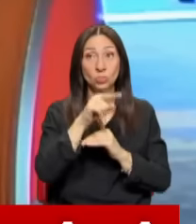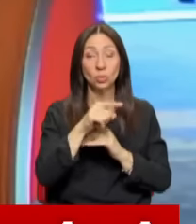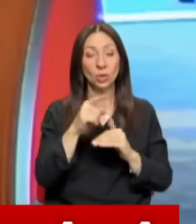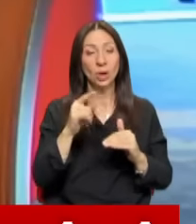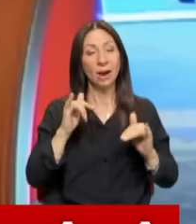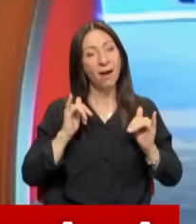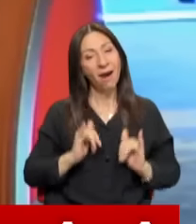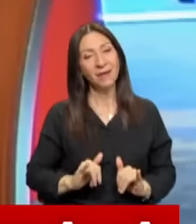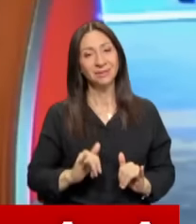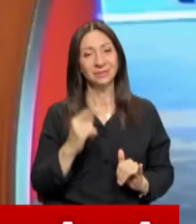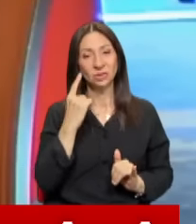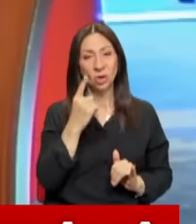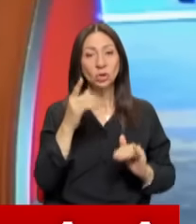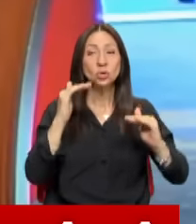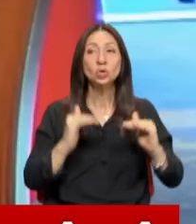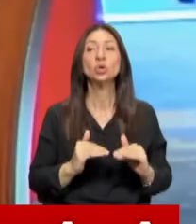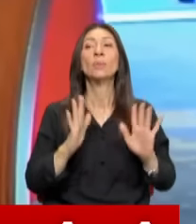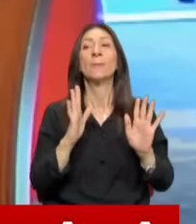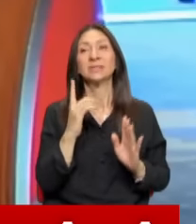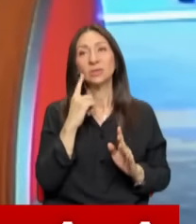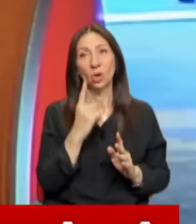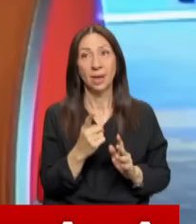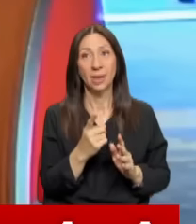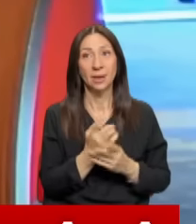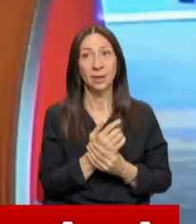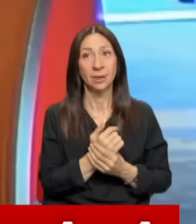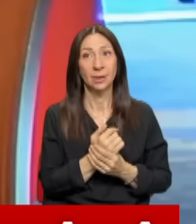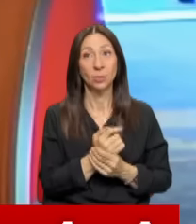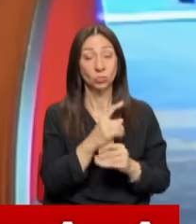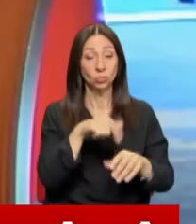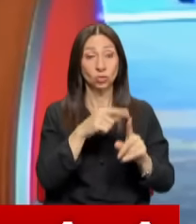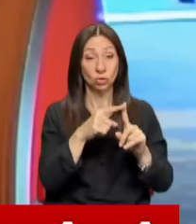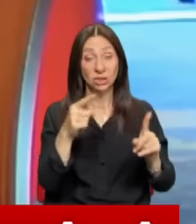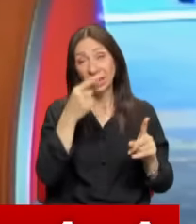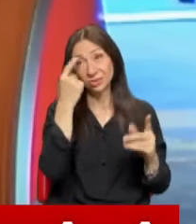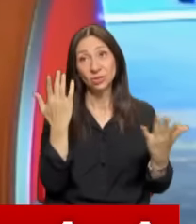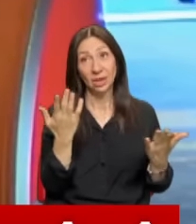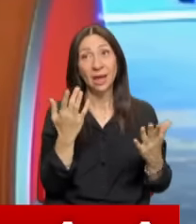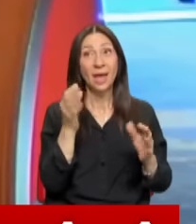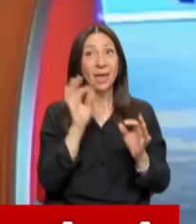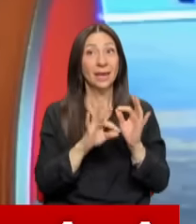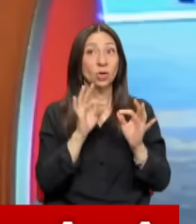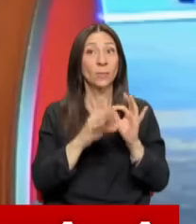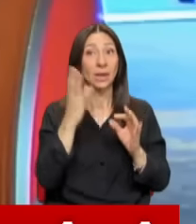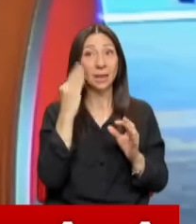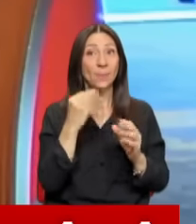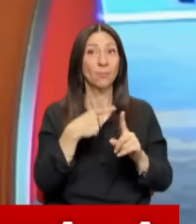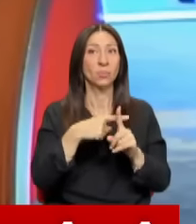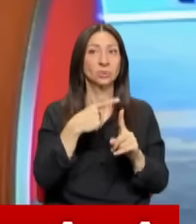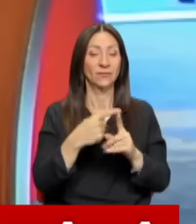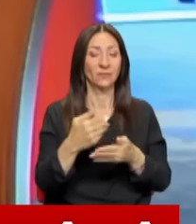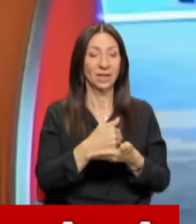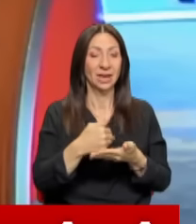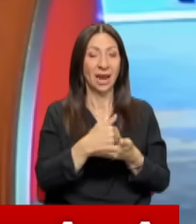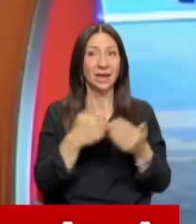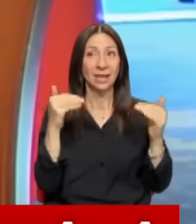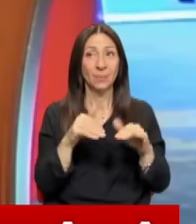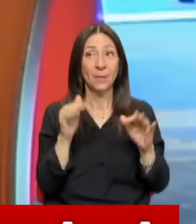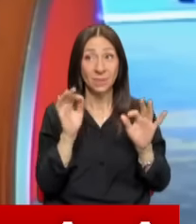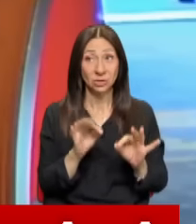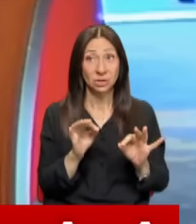refah seviyesinin düşmemesi noktasında bu süreçte de inşallah ekonomik anlamda olumlu veriler gelmeye